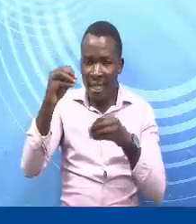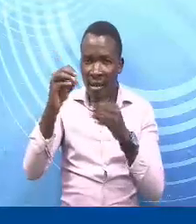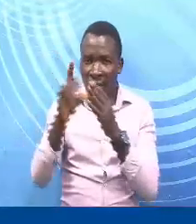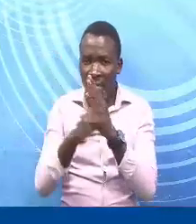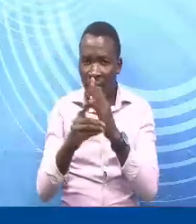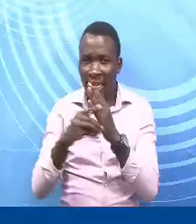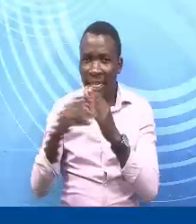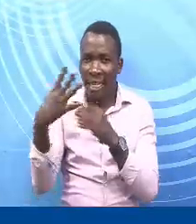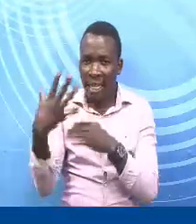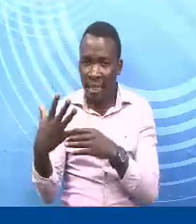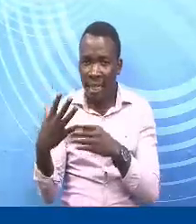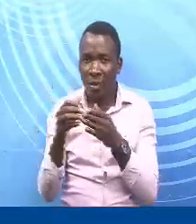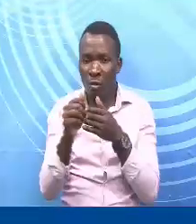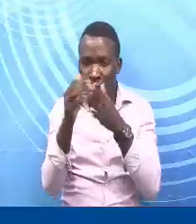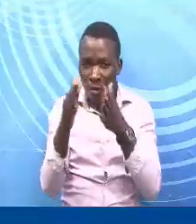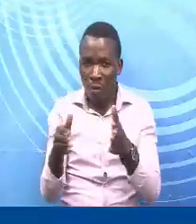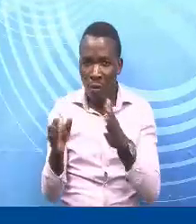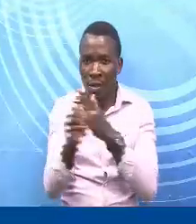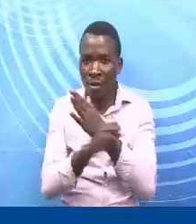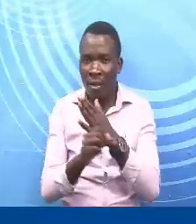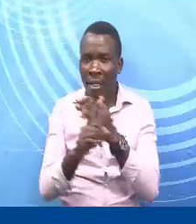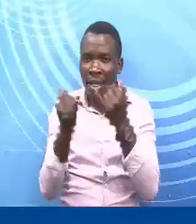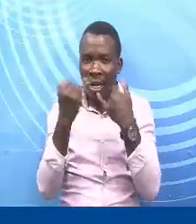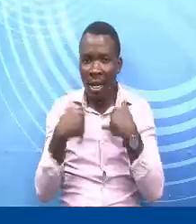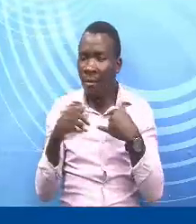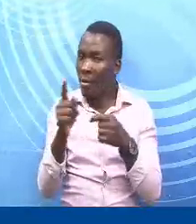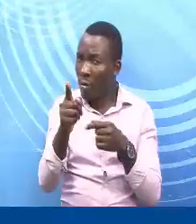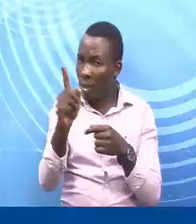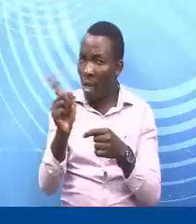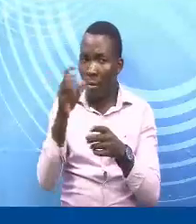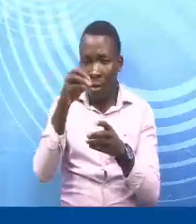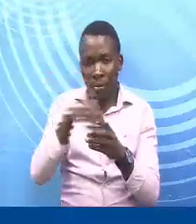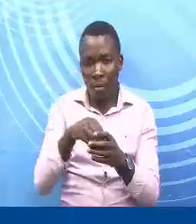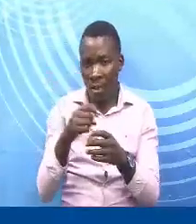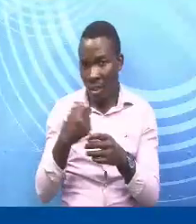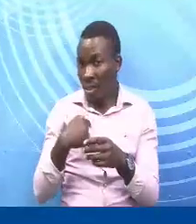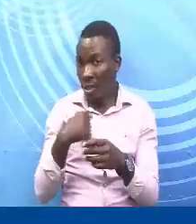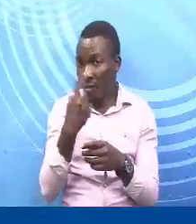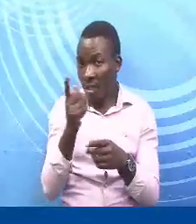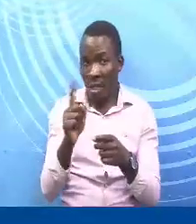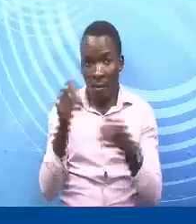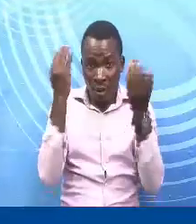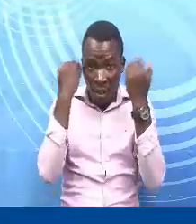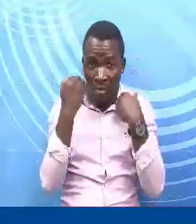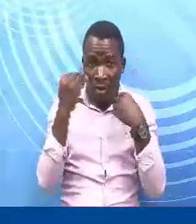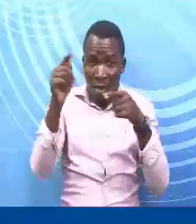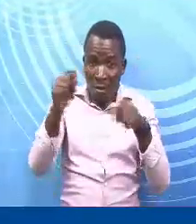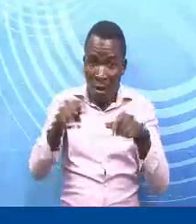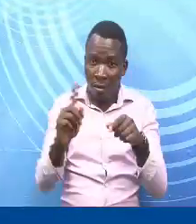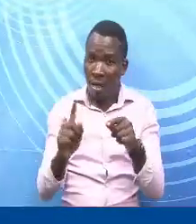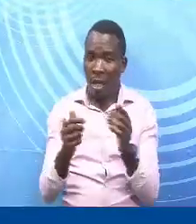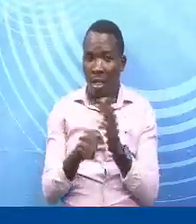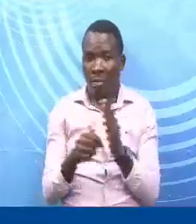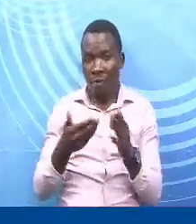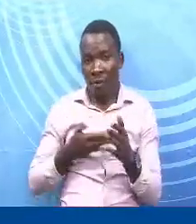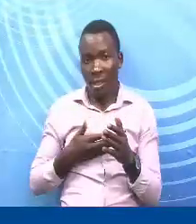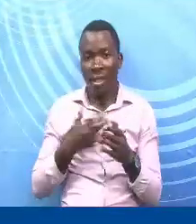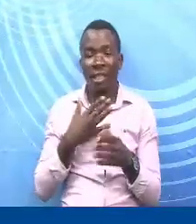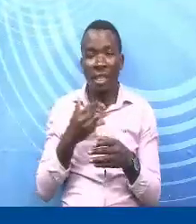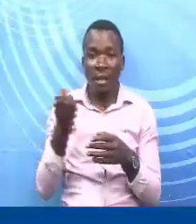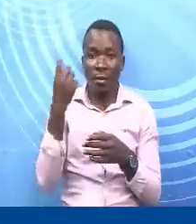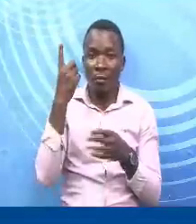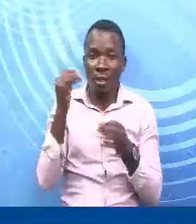ati ntago wowe urimo ndavuga nti noneho nge ntago naje kuvura nangaha nta n'ikibazo ntafite nabigira ngo ndumve ko nange ndi mubande